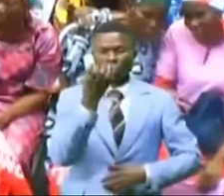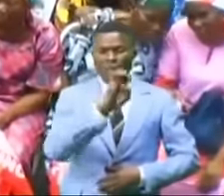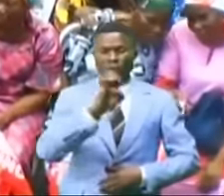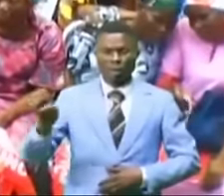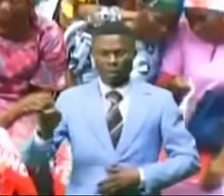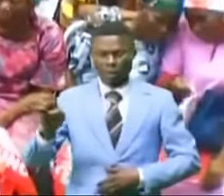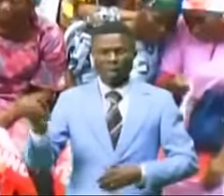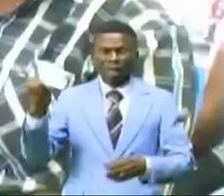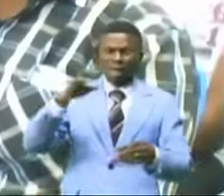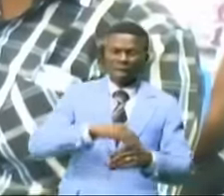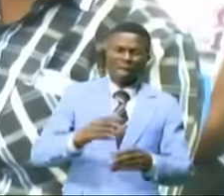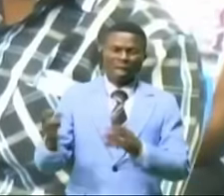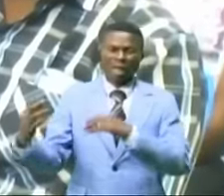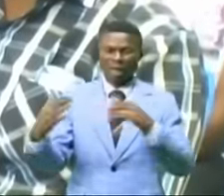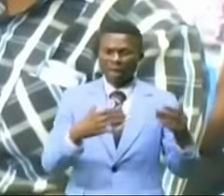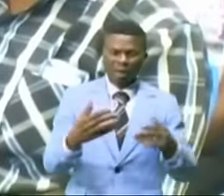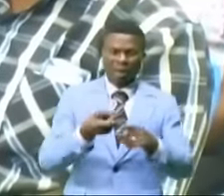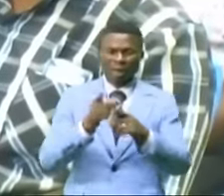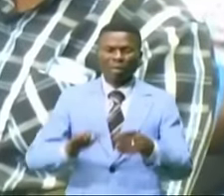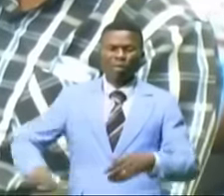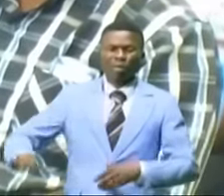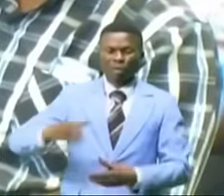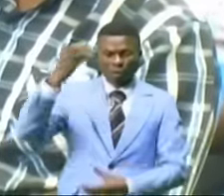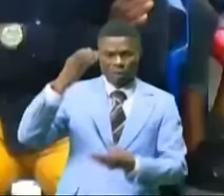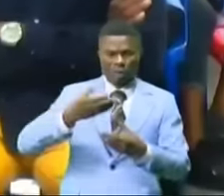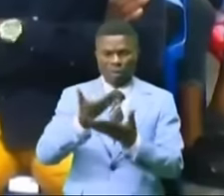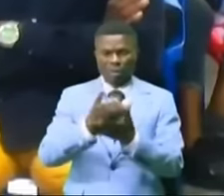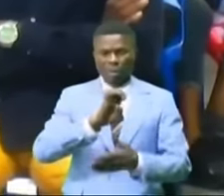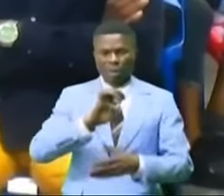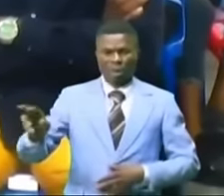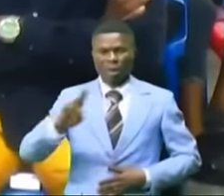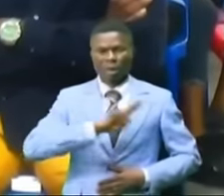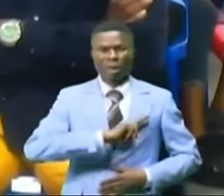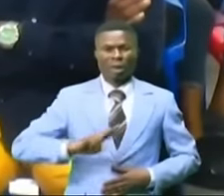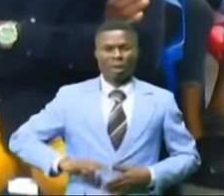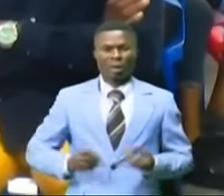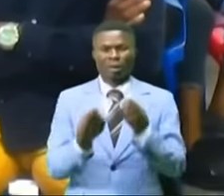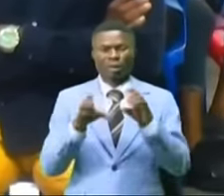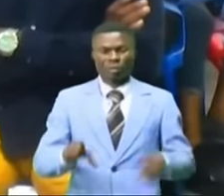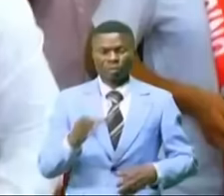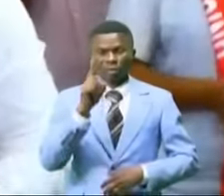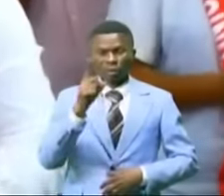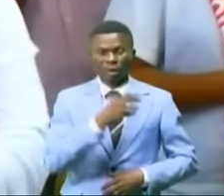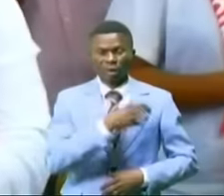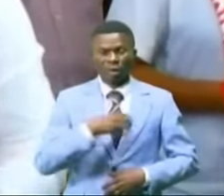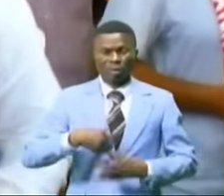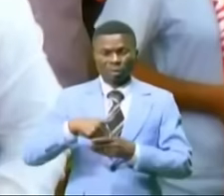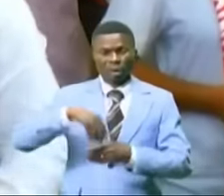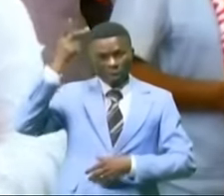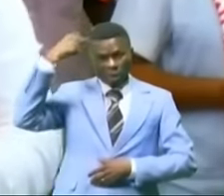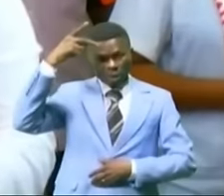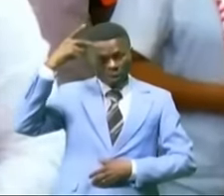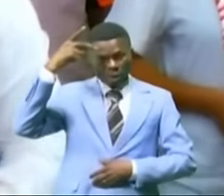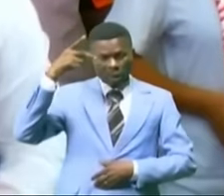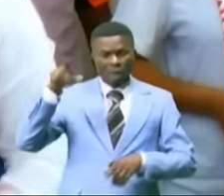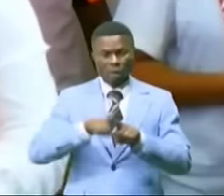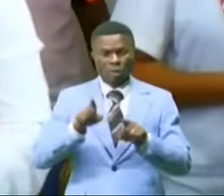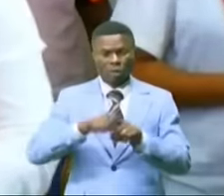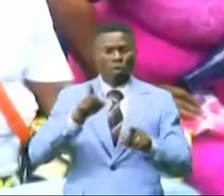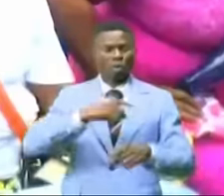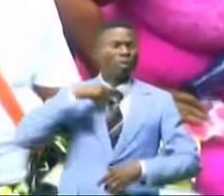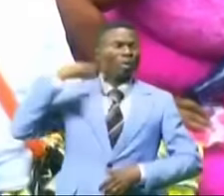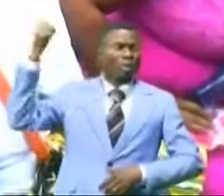des atrocités commises par le Rwanda dans la partie Est de la RDC. Une femme en politique, c'est plus qu'un serment,